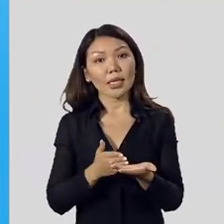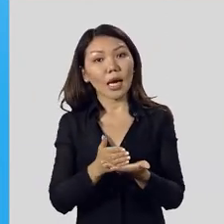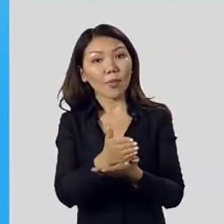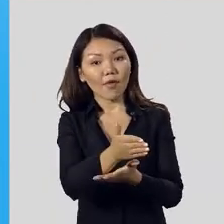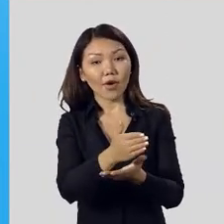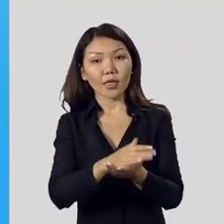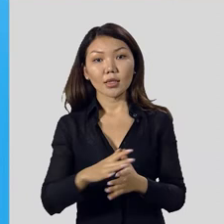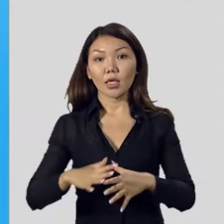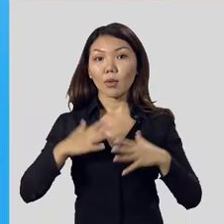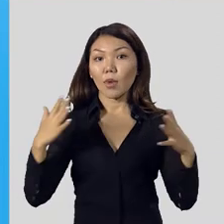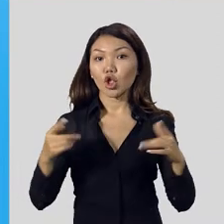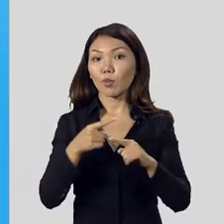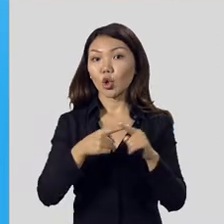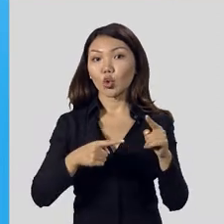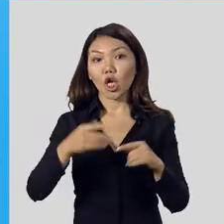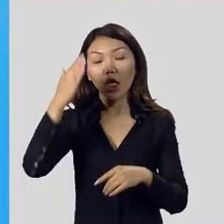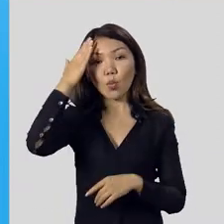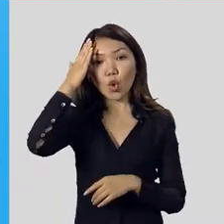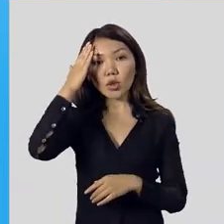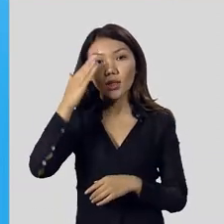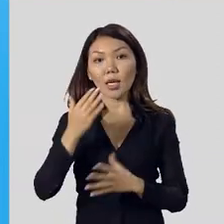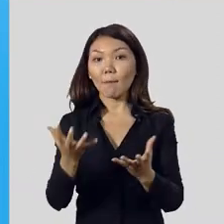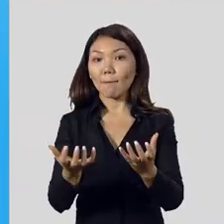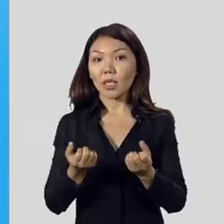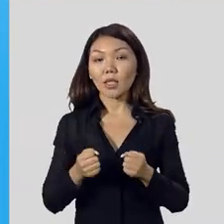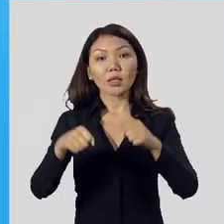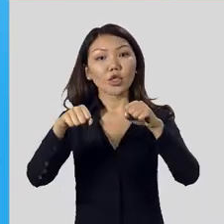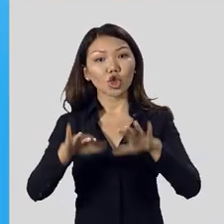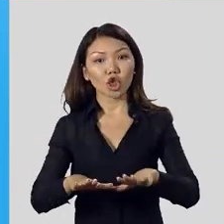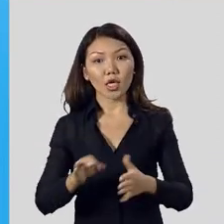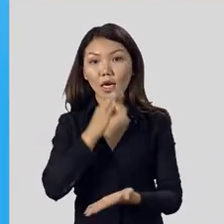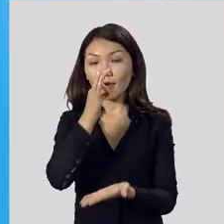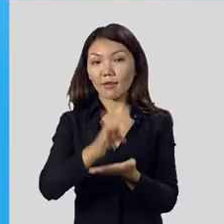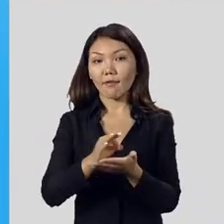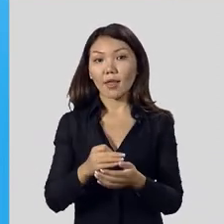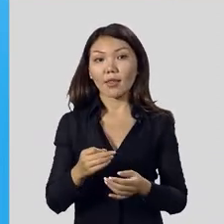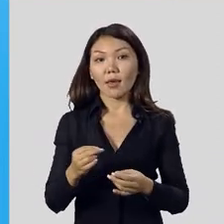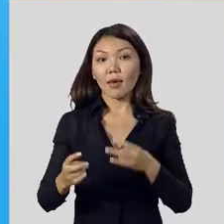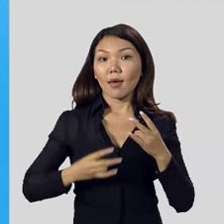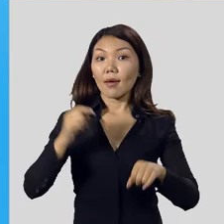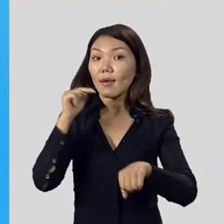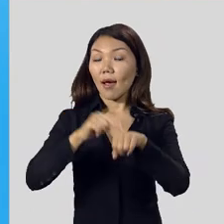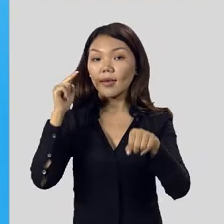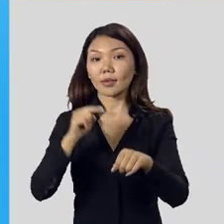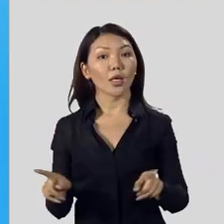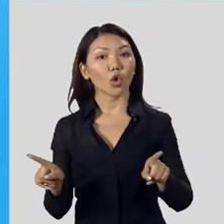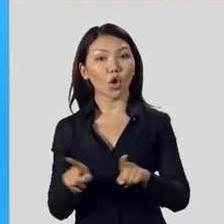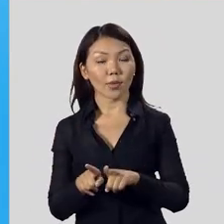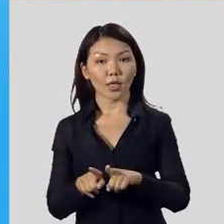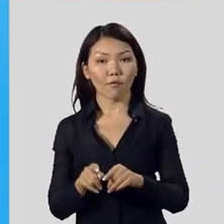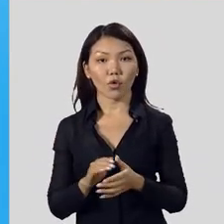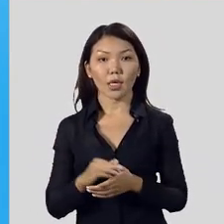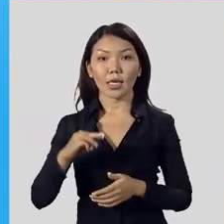большим полушариям мозга для принятия решений об ответной реакции на ситуацию. Кроме